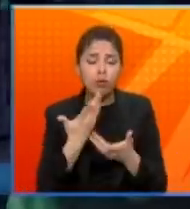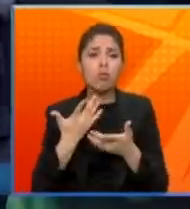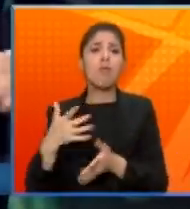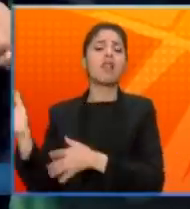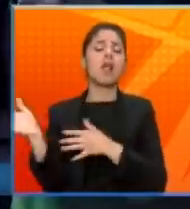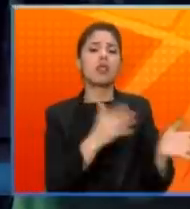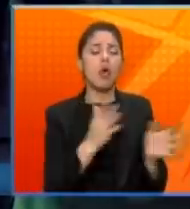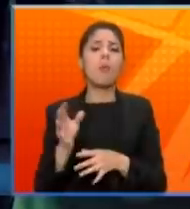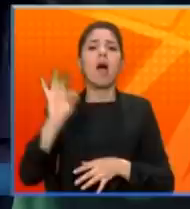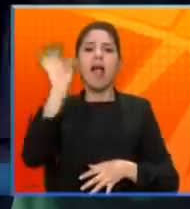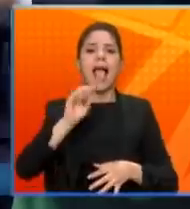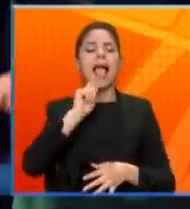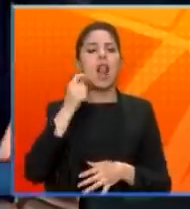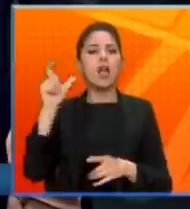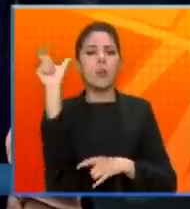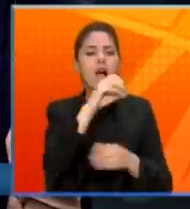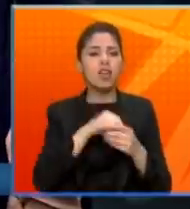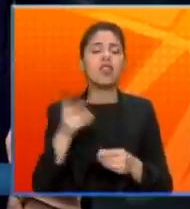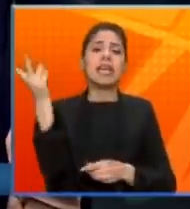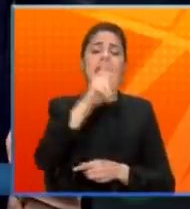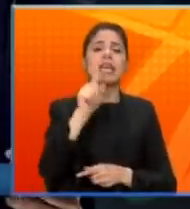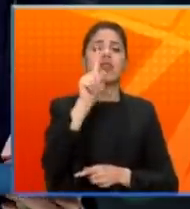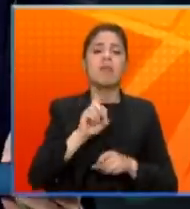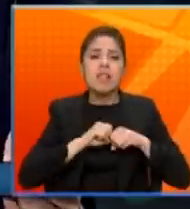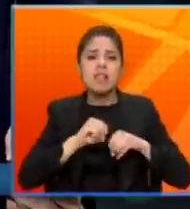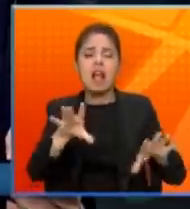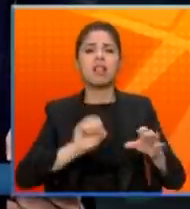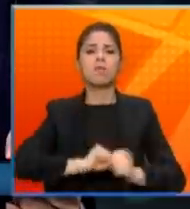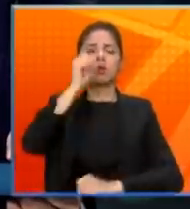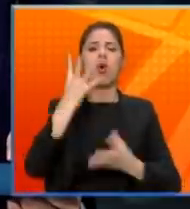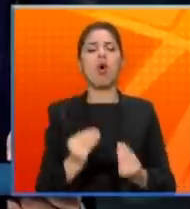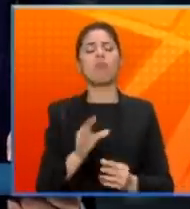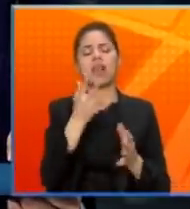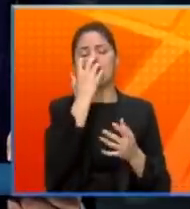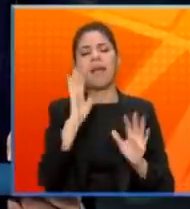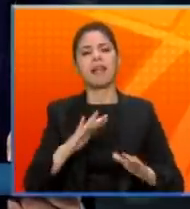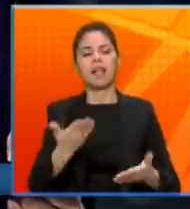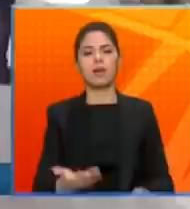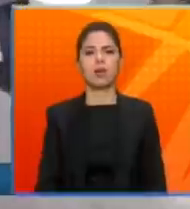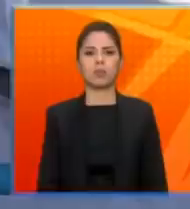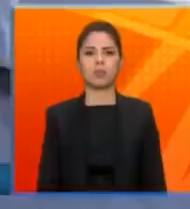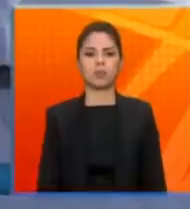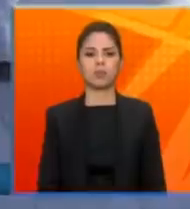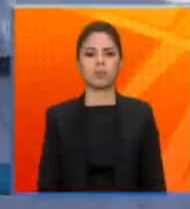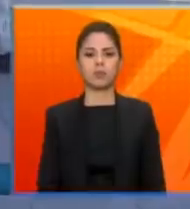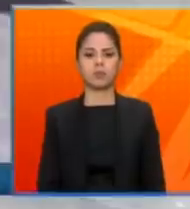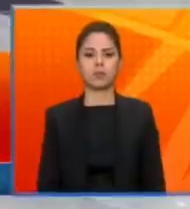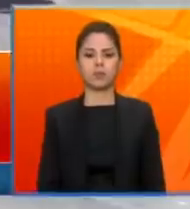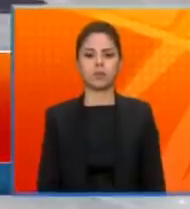takdirde sonbaharda, Eylül-Ekim aylarında ikinci bir dalganın gelmesi bekleniyor.